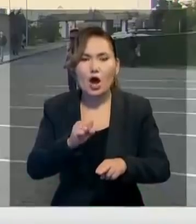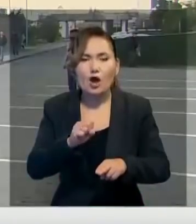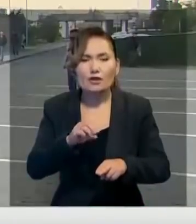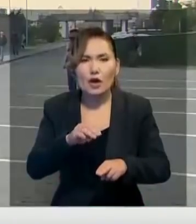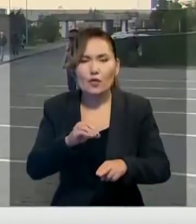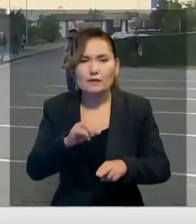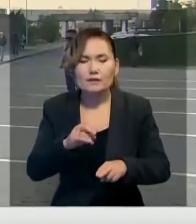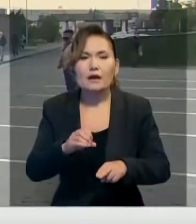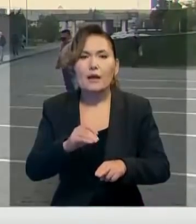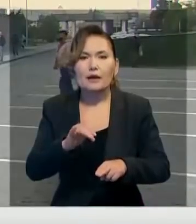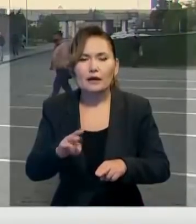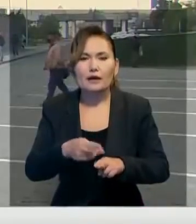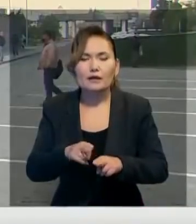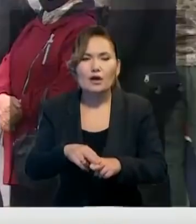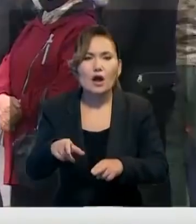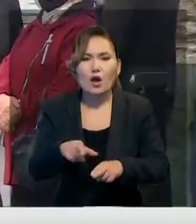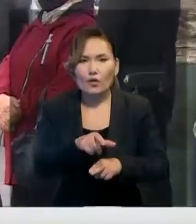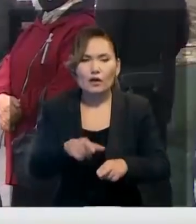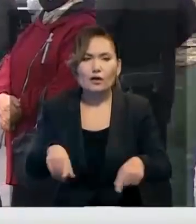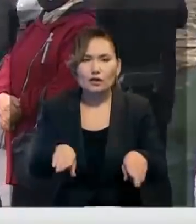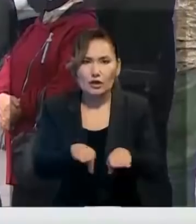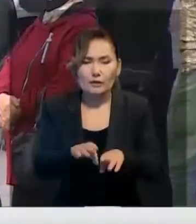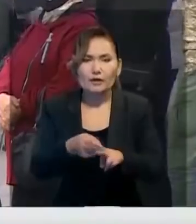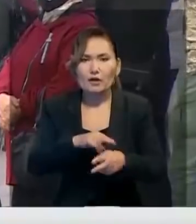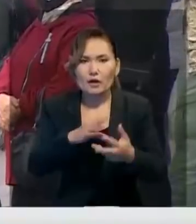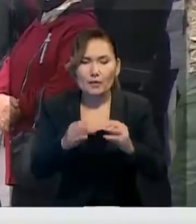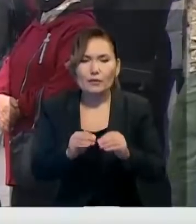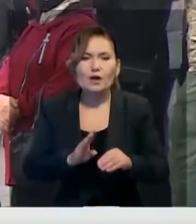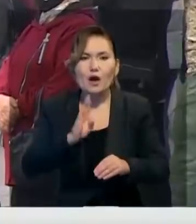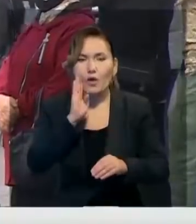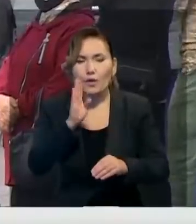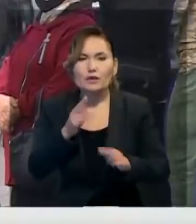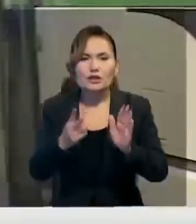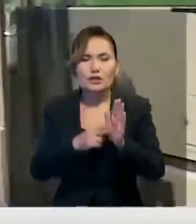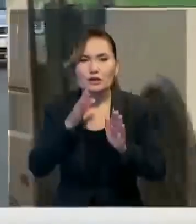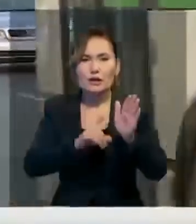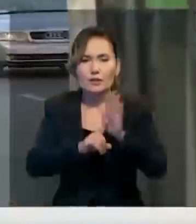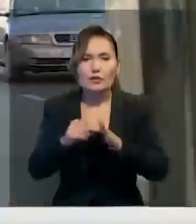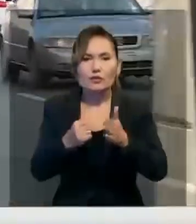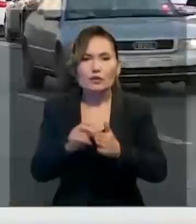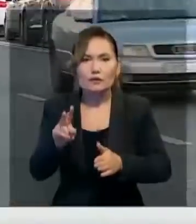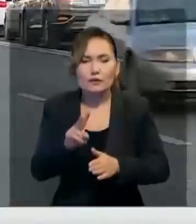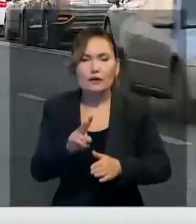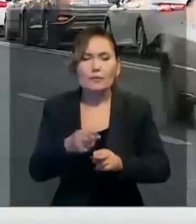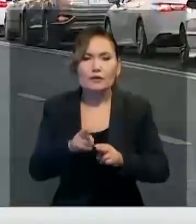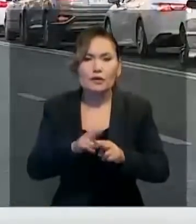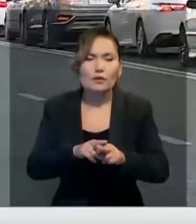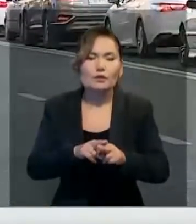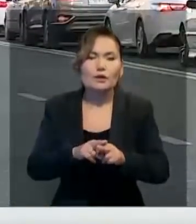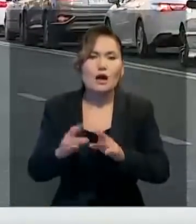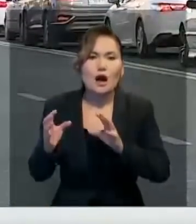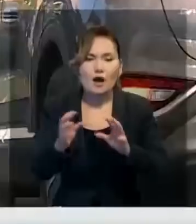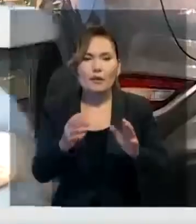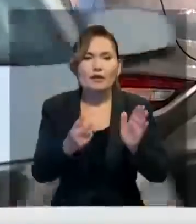Момышұлы, Абылайхан сияқты көлік көп жүретін көшелер бар. Бұдан бөлек таңғы сағат 7-ден түскі 2-ге дейін қоғамдық көліктер